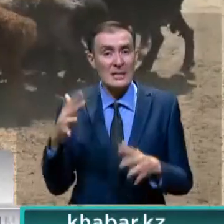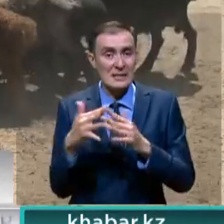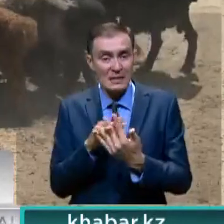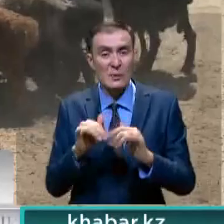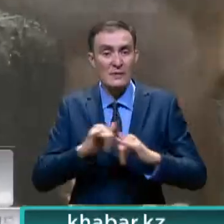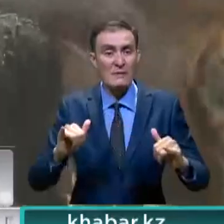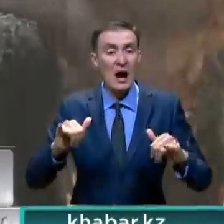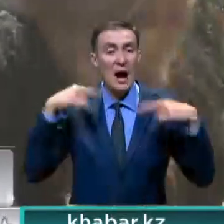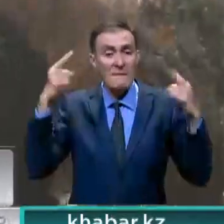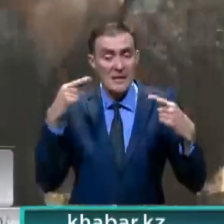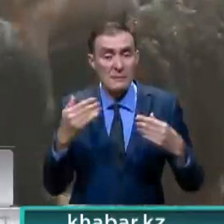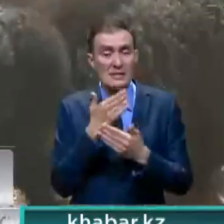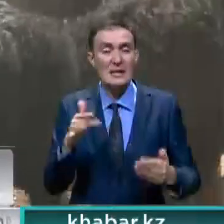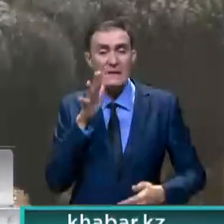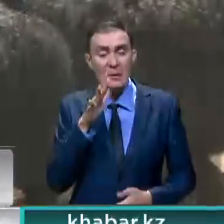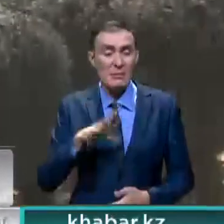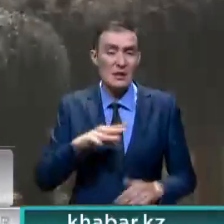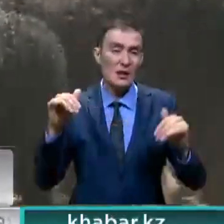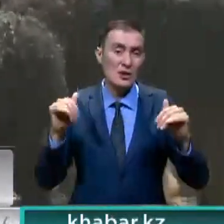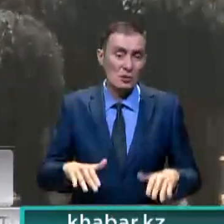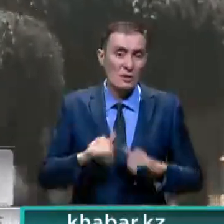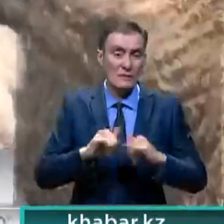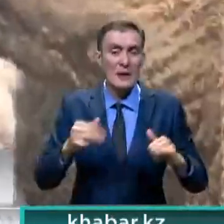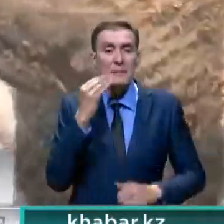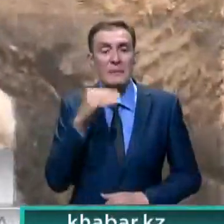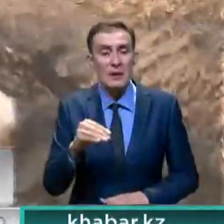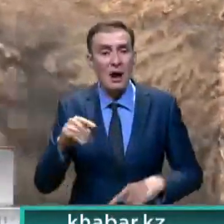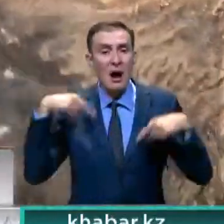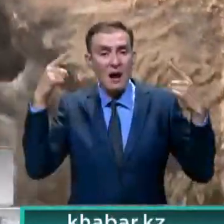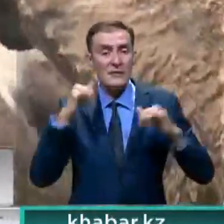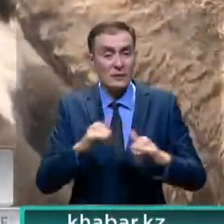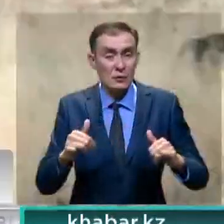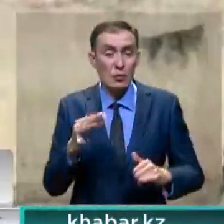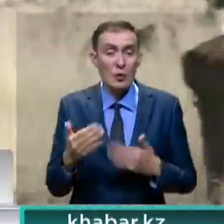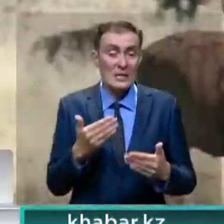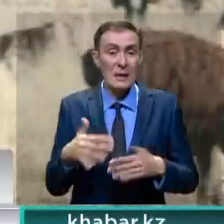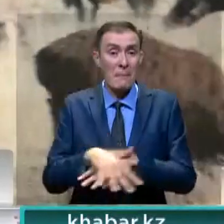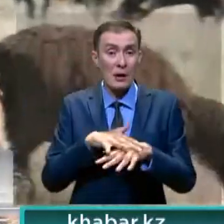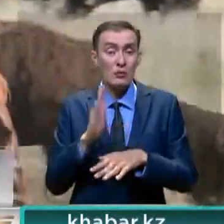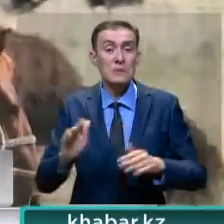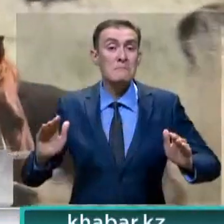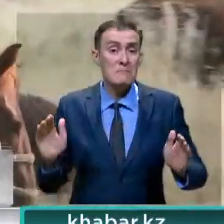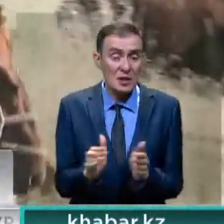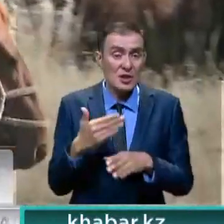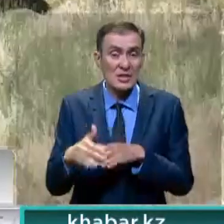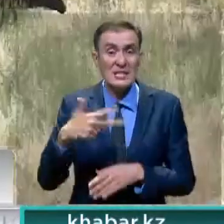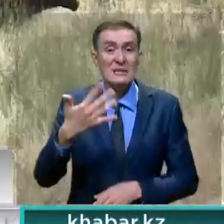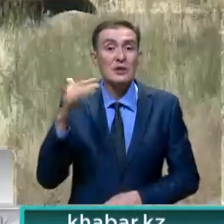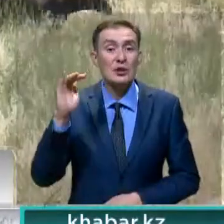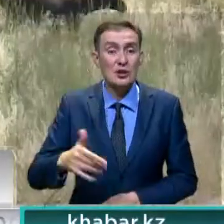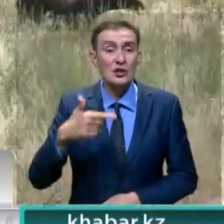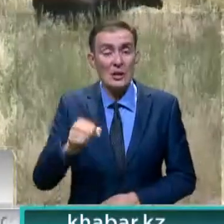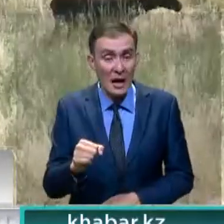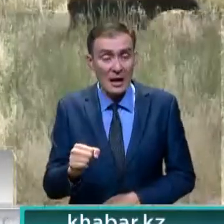по разведению овец. Последние годы здесь было решено заняться племенным овцеводством. Ну а раз поголовье будет меньше, часть из 35 тысяч